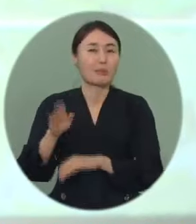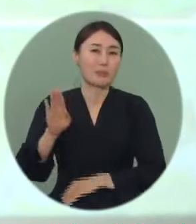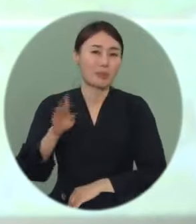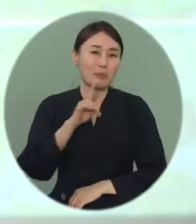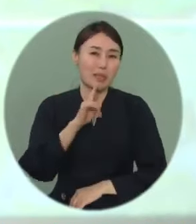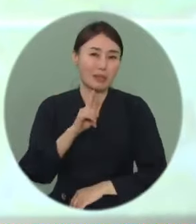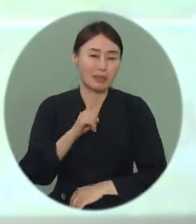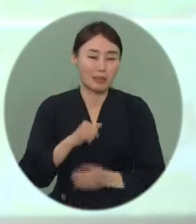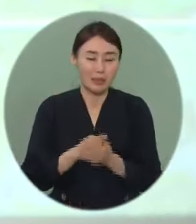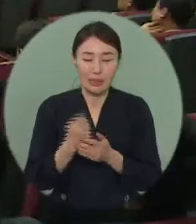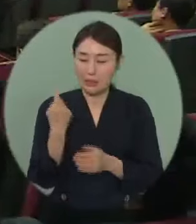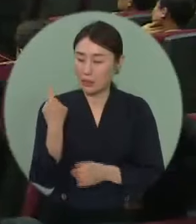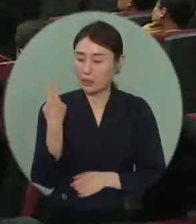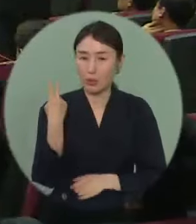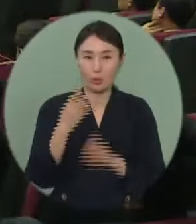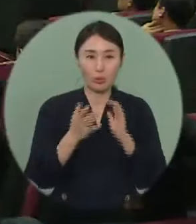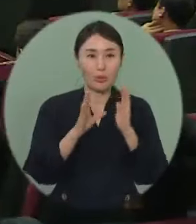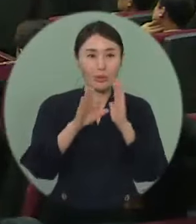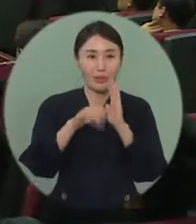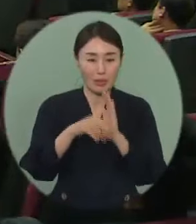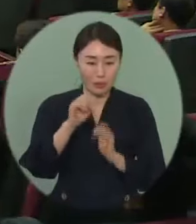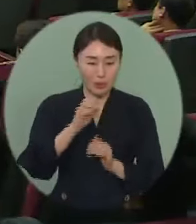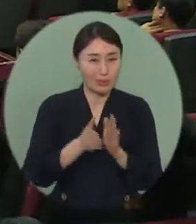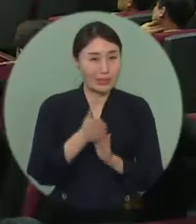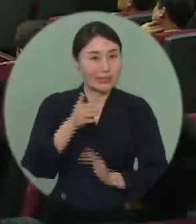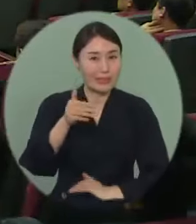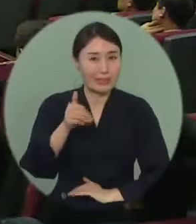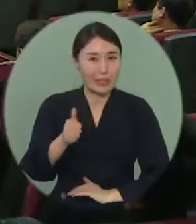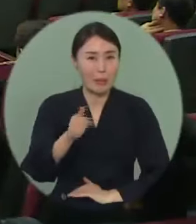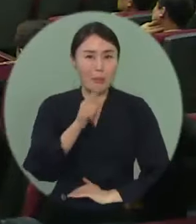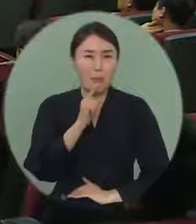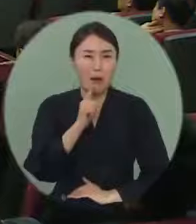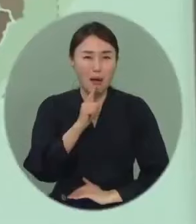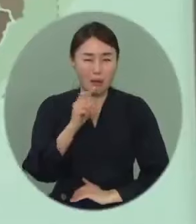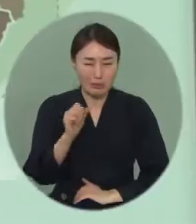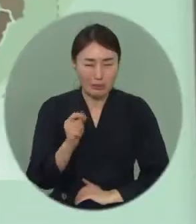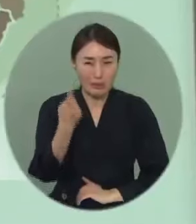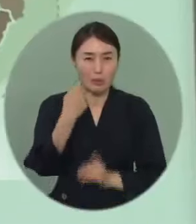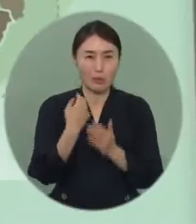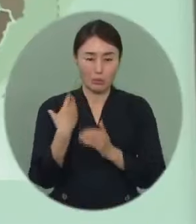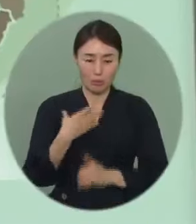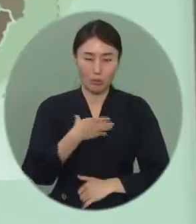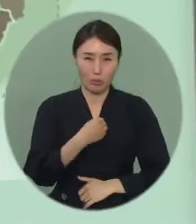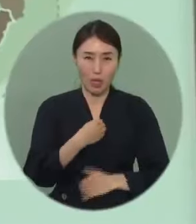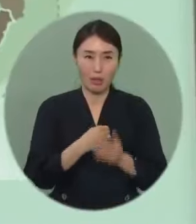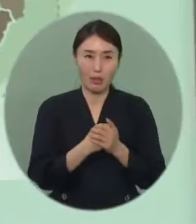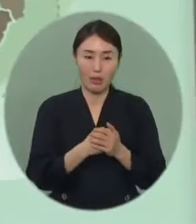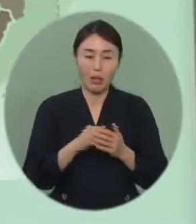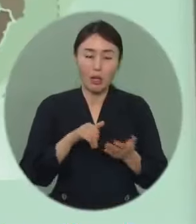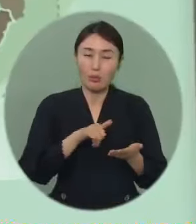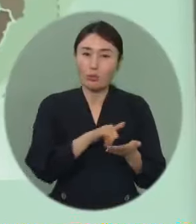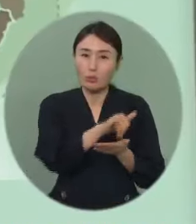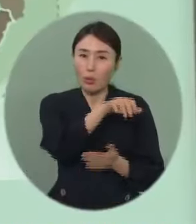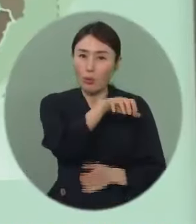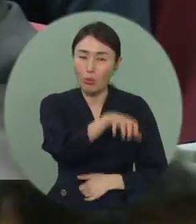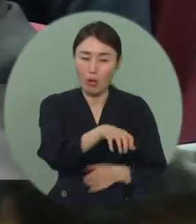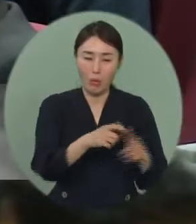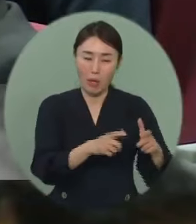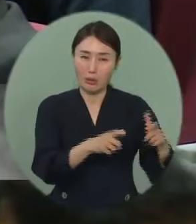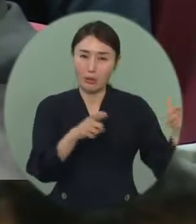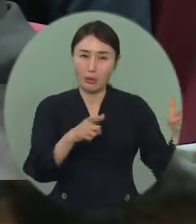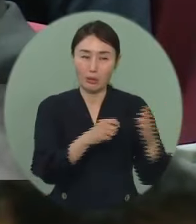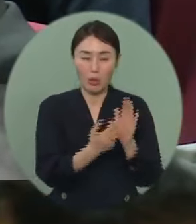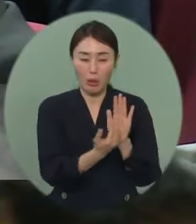전 열린 군공항 이전 토론회에서 강기정 광주시장이 한 발언으로 무안국제공항 활성화와 미래 선안권 발전을